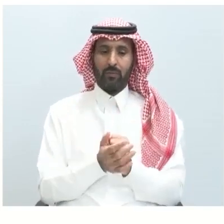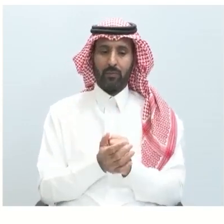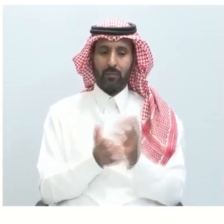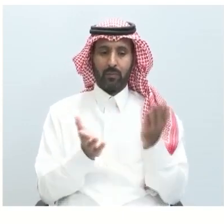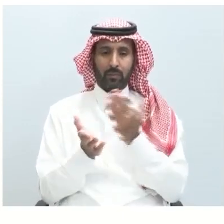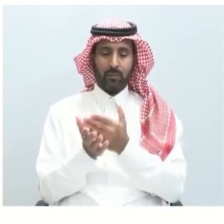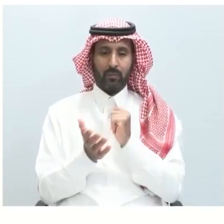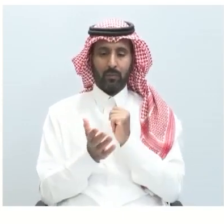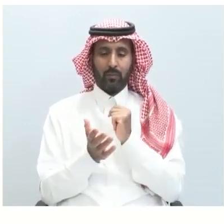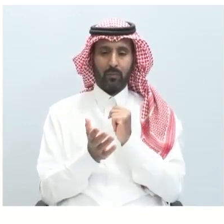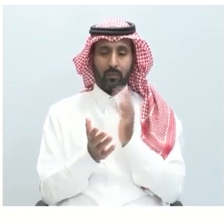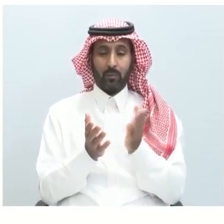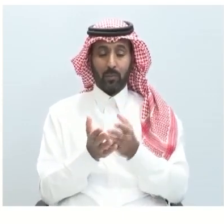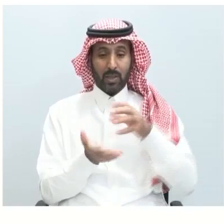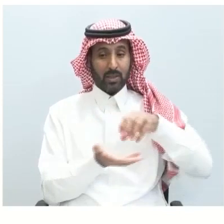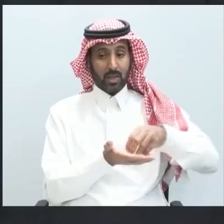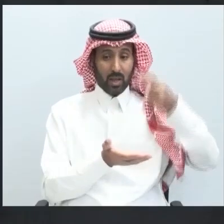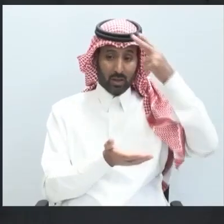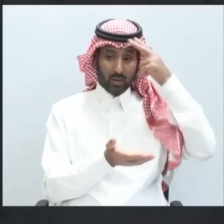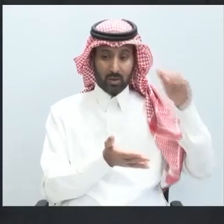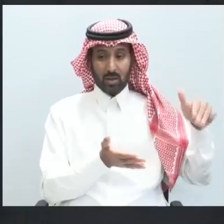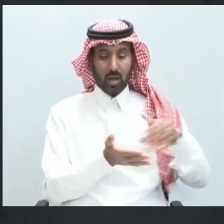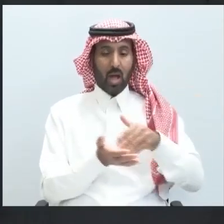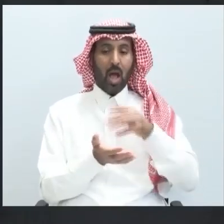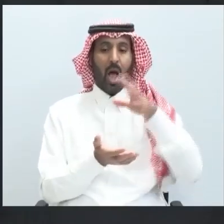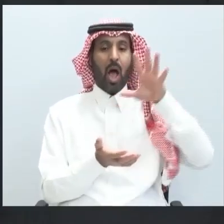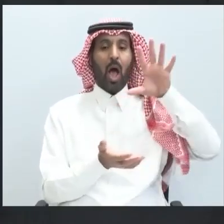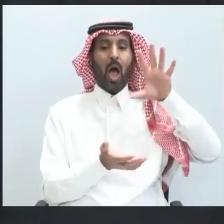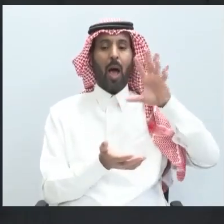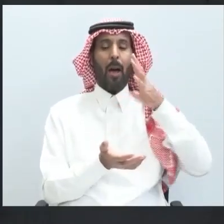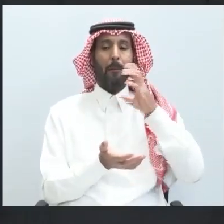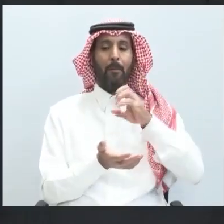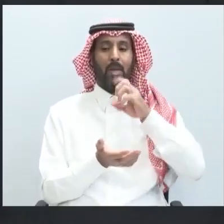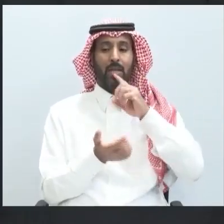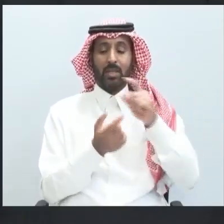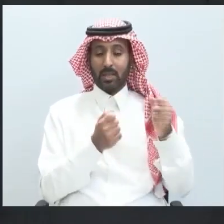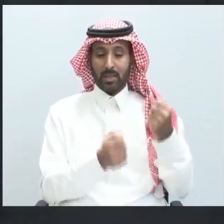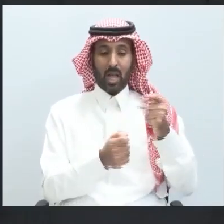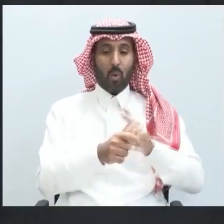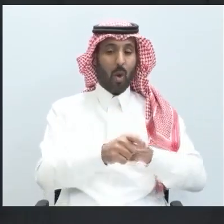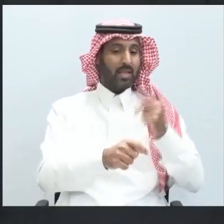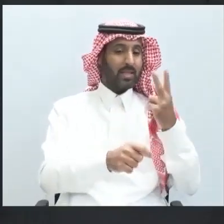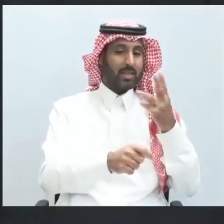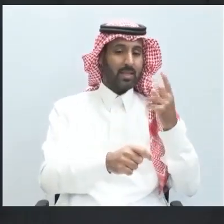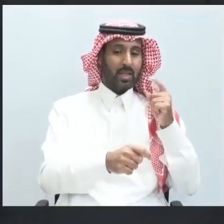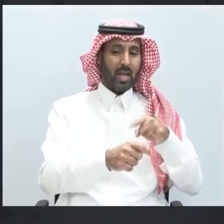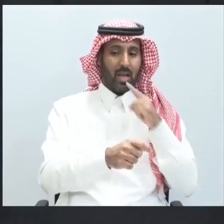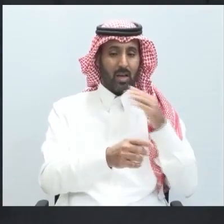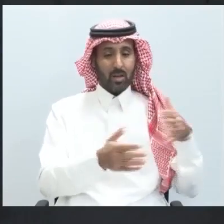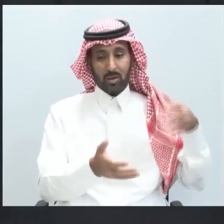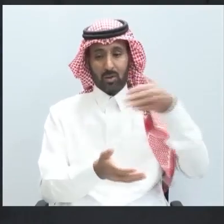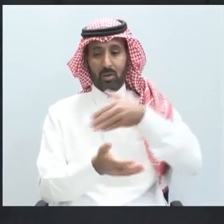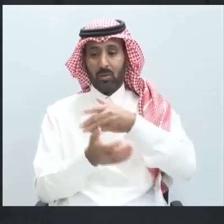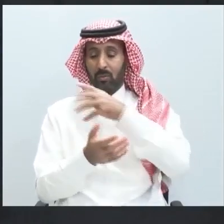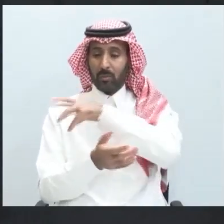فلنفرض انه من المملكه العربيه السعوديه يخرج 500 سياره في الساعه الواحده ومن دوله البحرين للمملكه العربيه